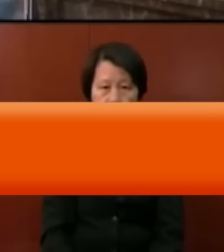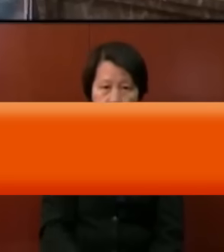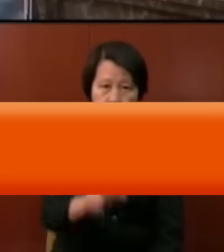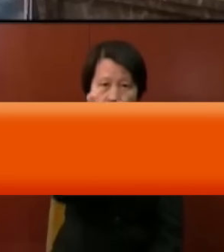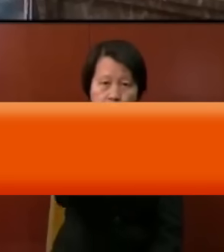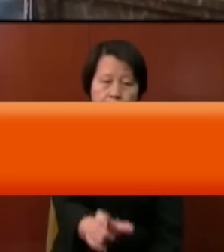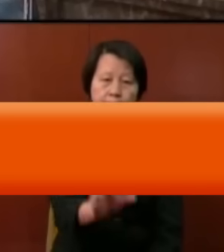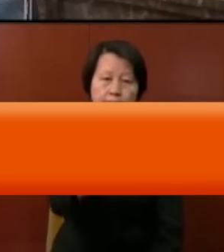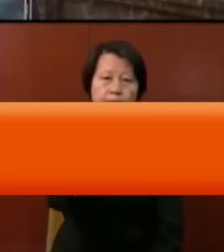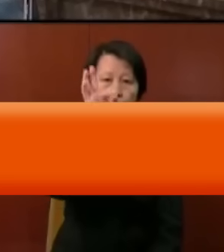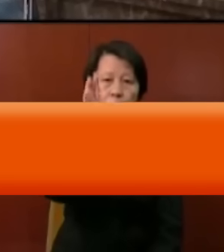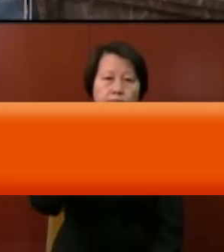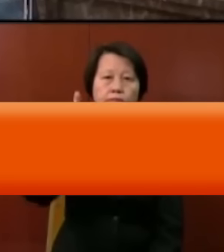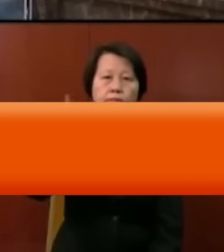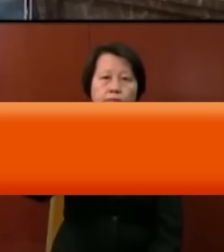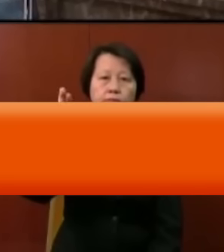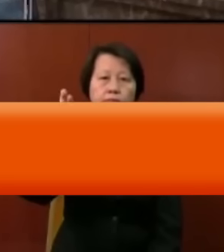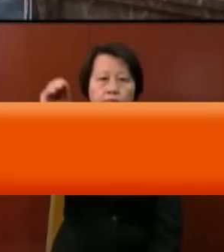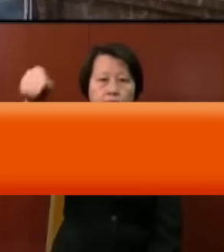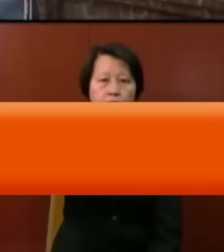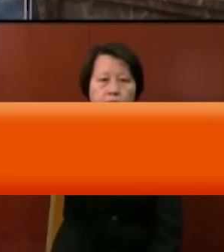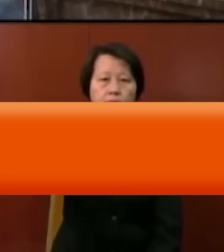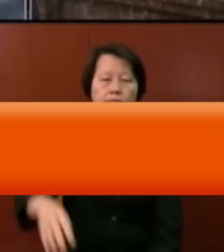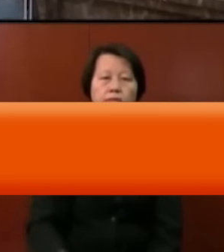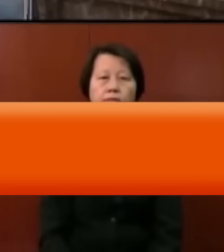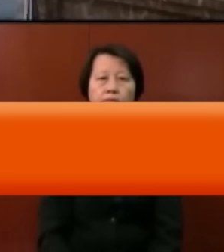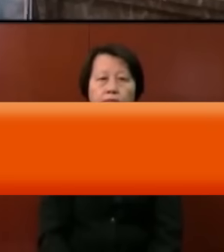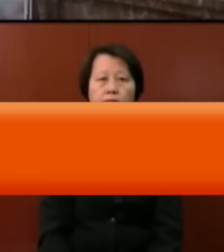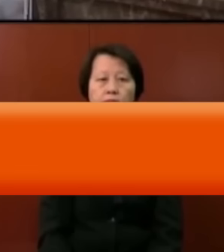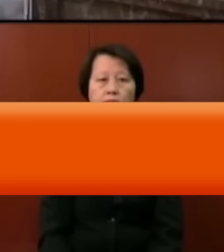nama calon yang dipilih Tuan Lawang